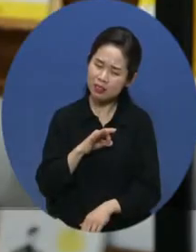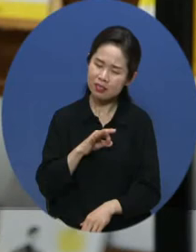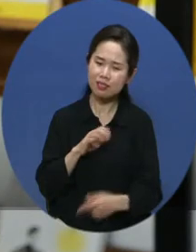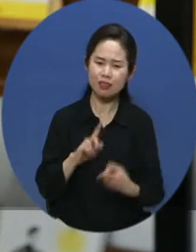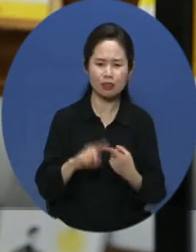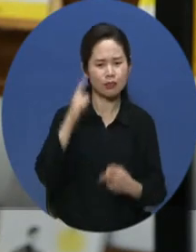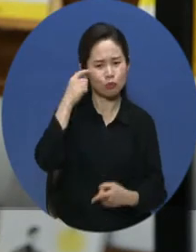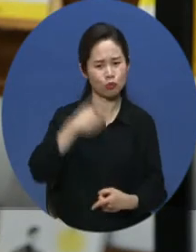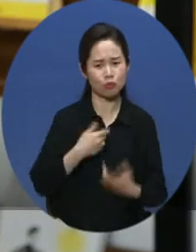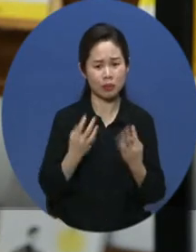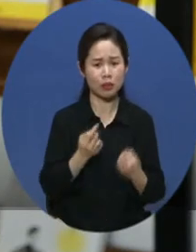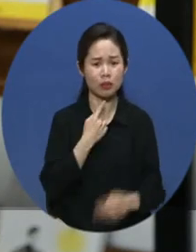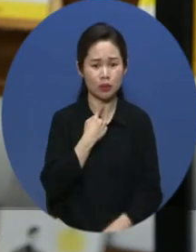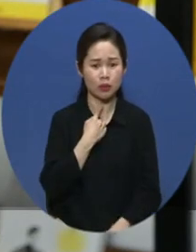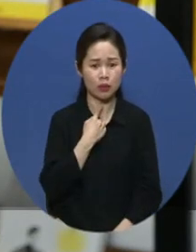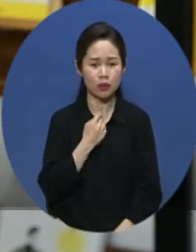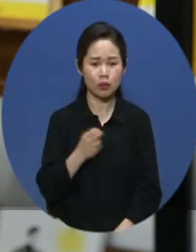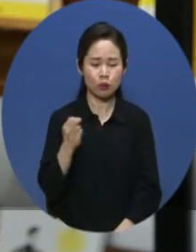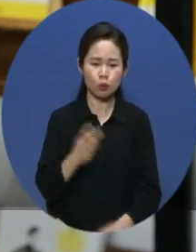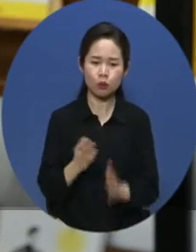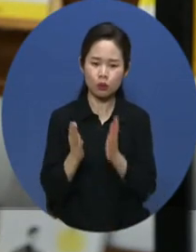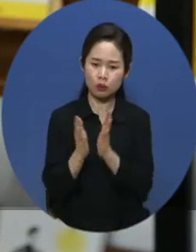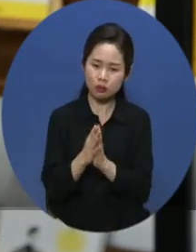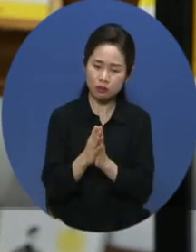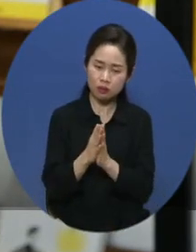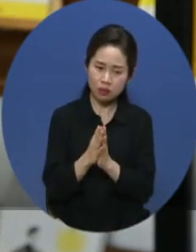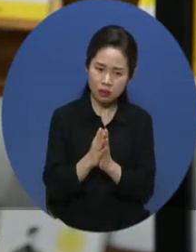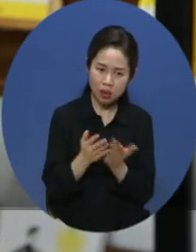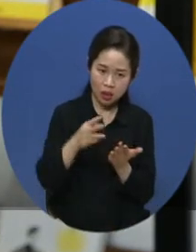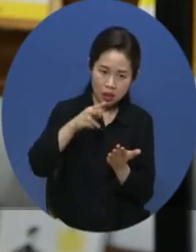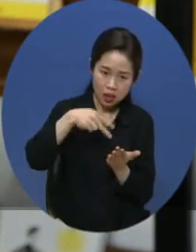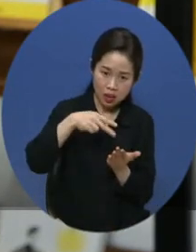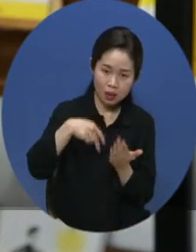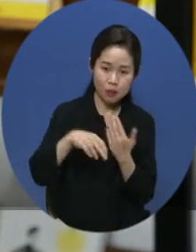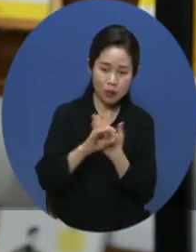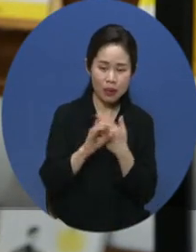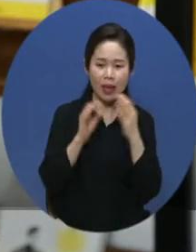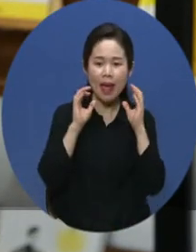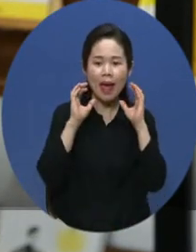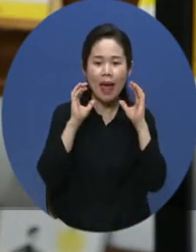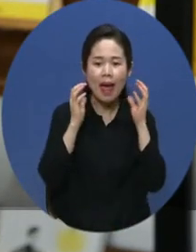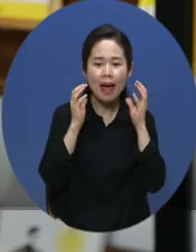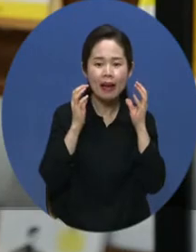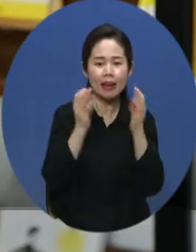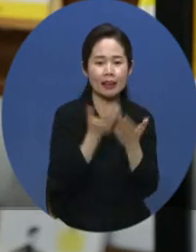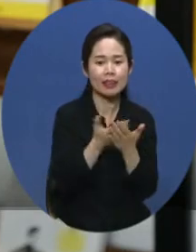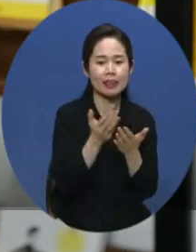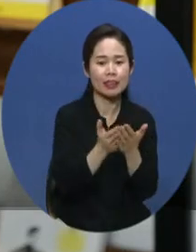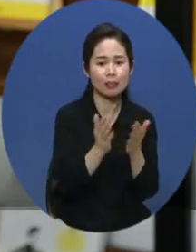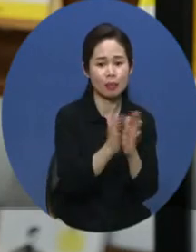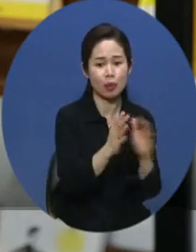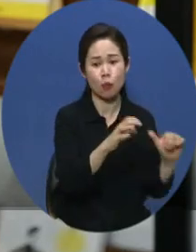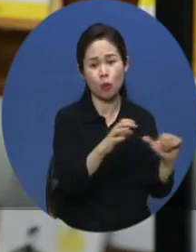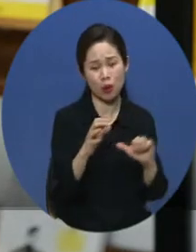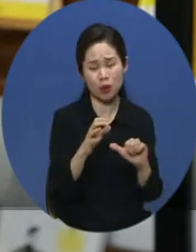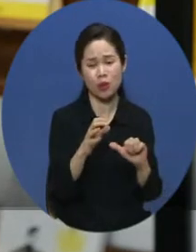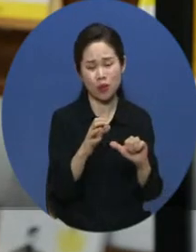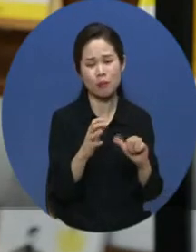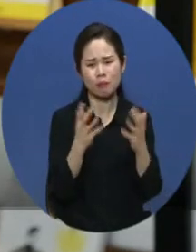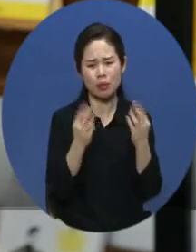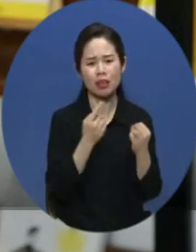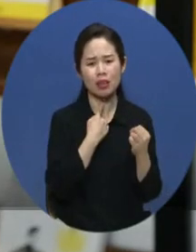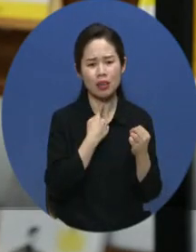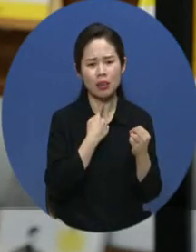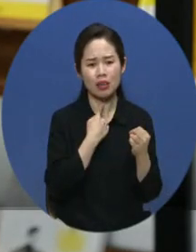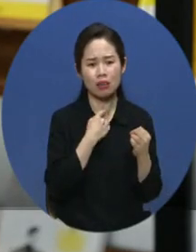그동안 독서 활동을 한다고 하면 이제 아동용 동화책으로 계속 해왔기 때문에 아동용 동화책으로